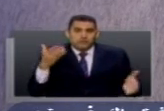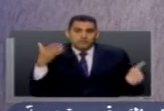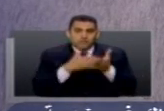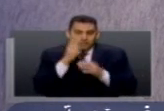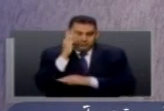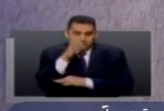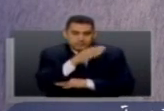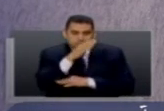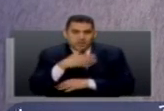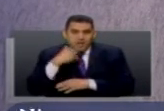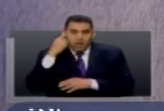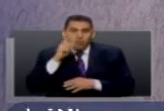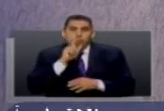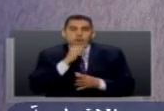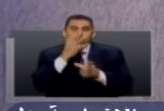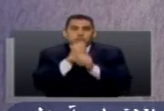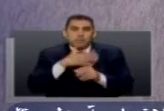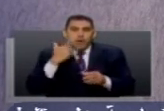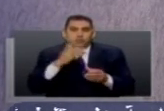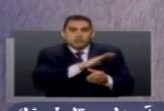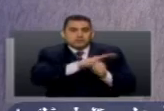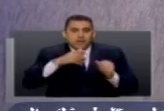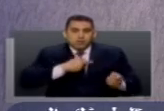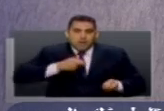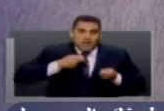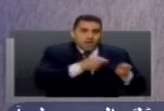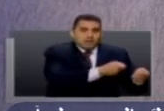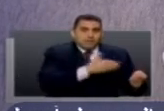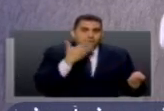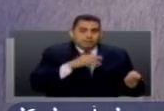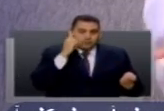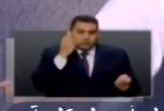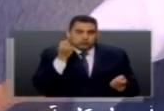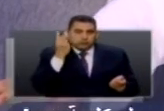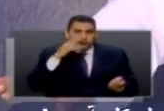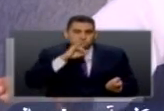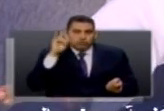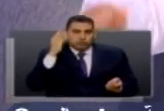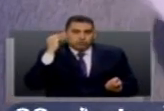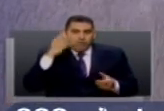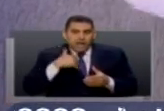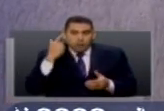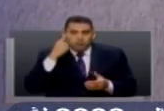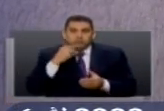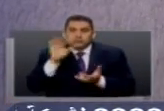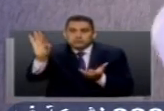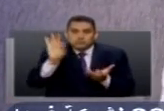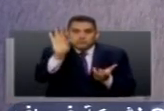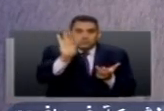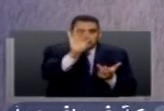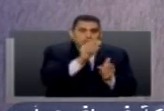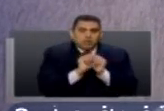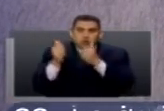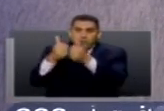مساله اغتيال رسول الله صلى الله عليه وسلم بطريقه شيطانيه وهي حتى يتفرق دمه بين القبائل هو كان احد الذين